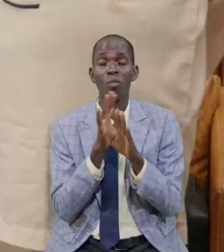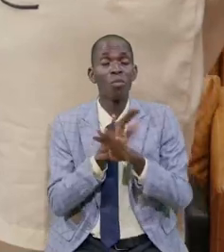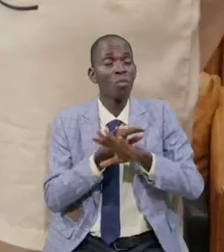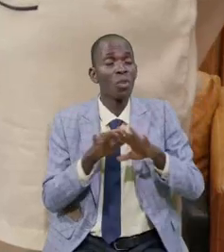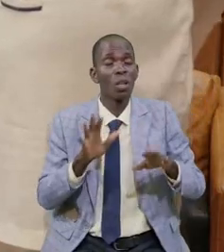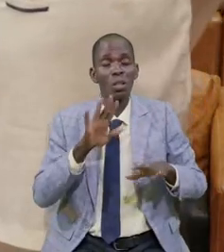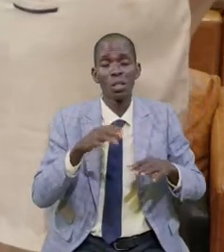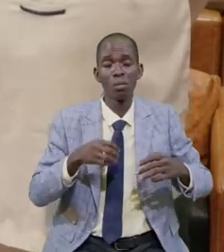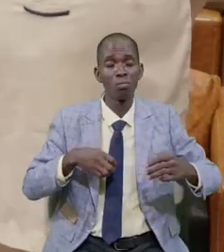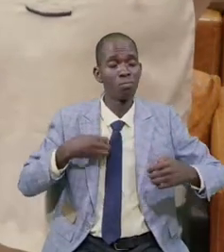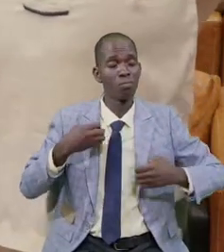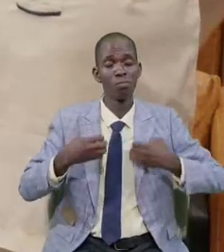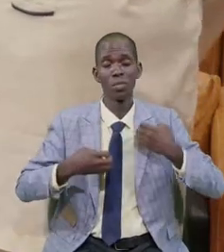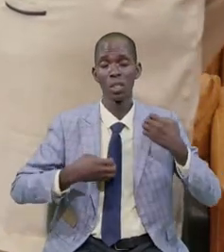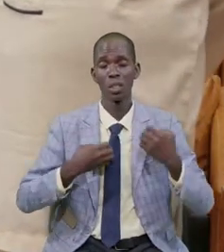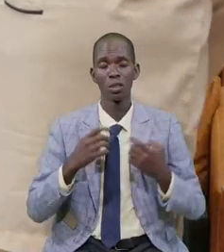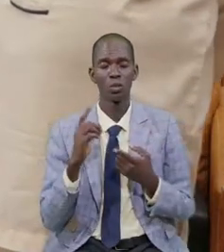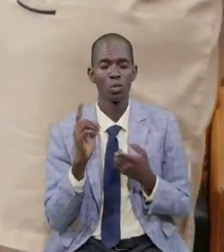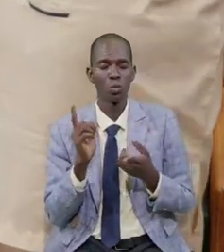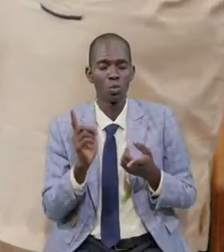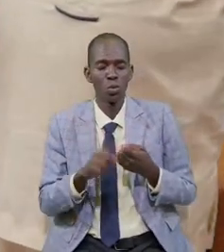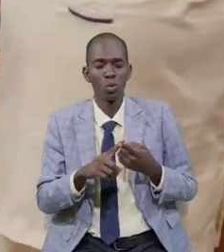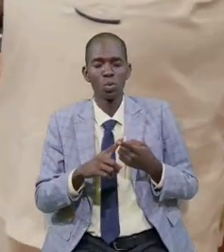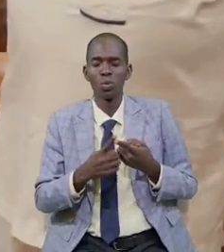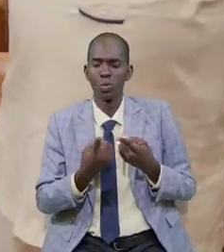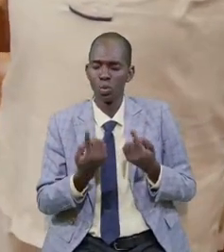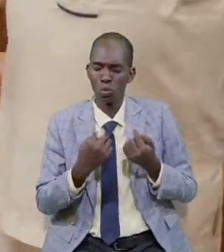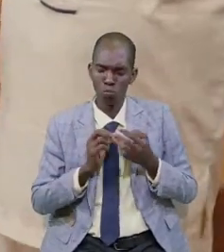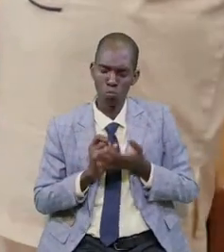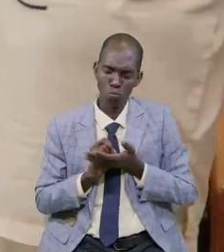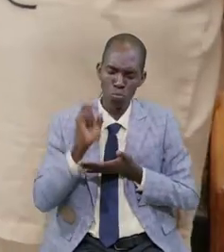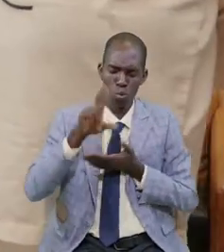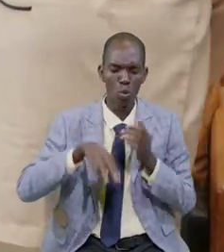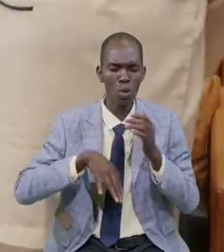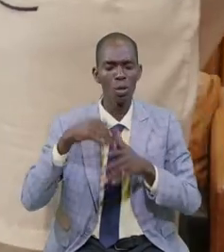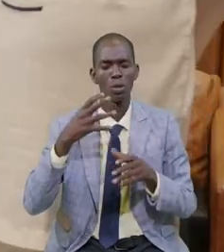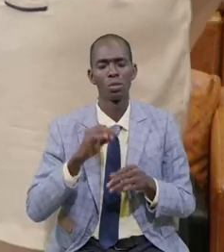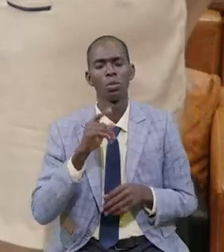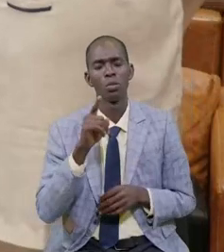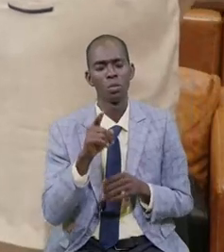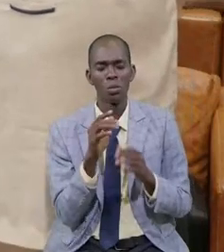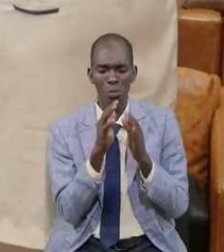Ne permettez pas à votre émotion de vous fuir.